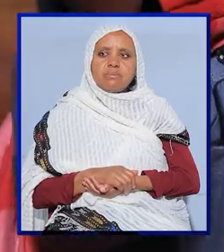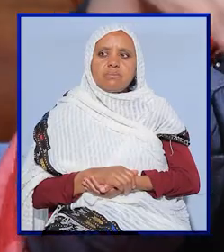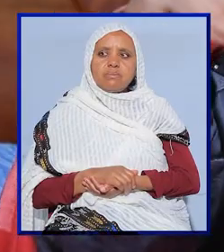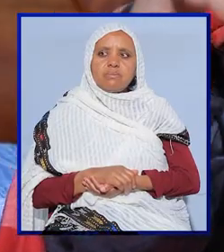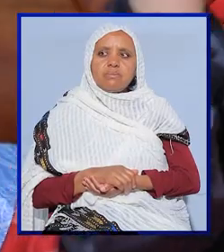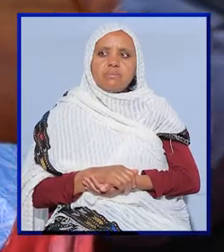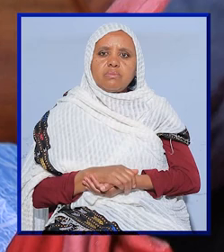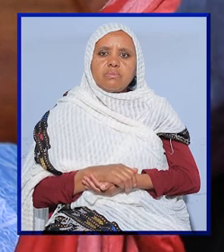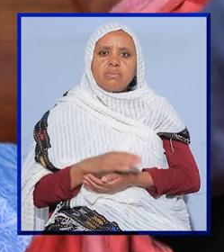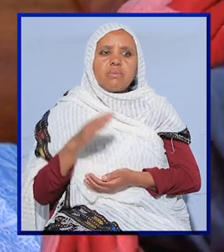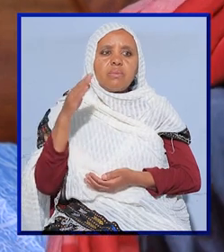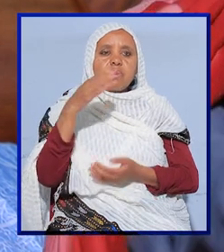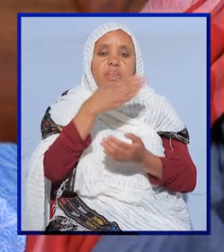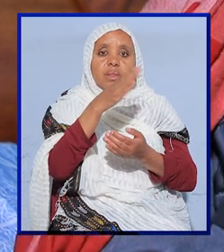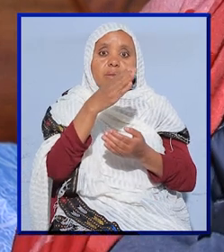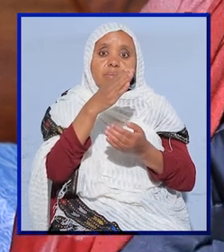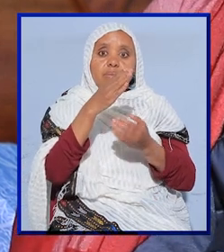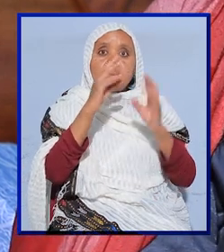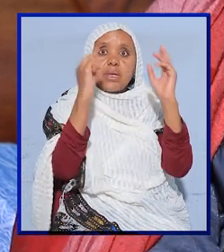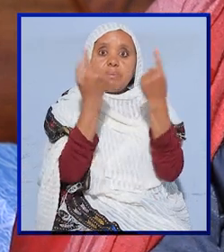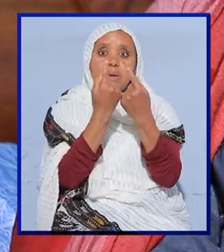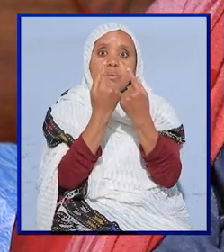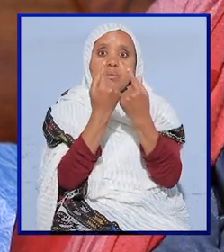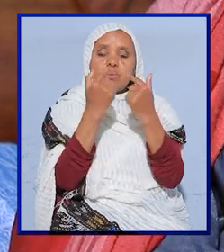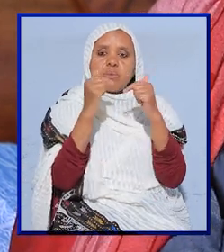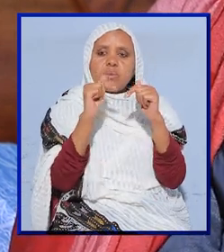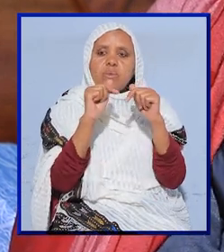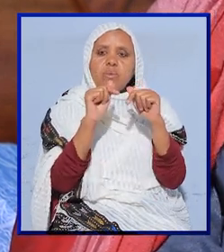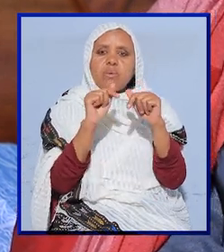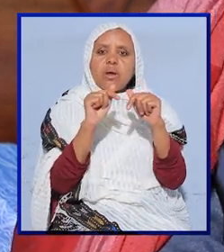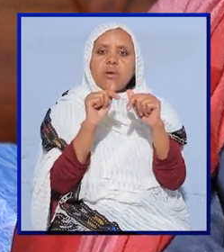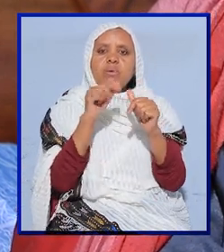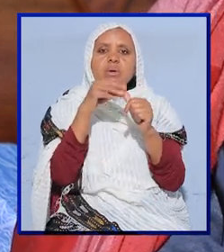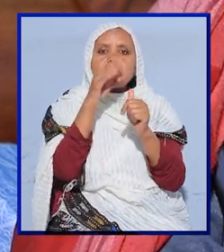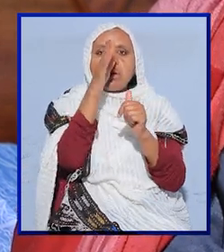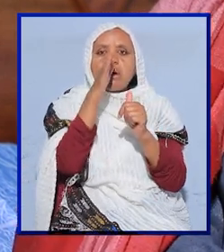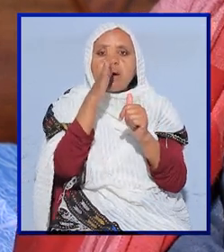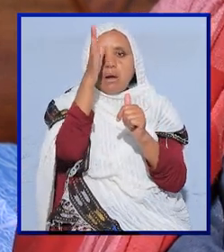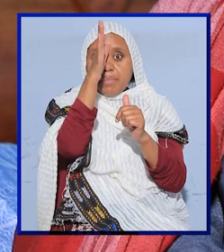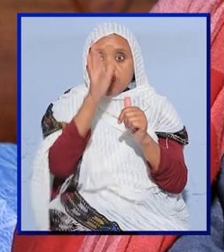ይህ ሙሉ ግቢ ነው ያኛው ተካፍላ የኛ አባት የክርስትና አባታችን